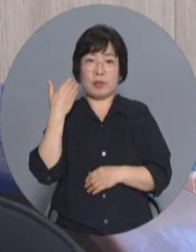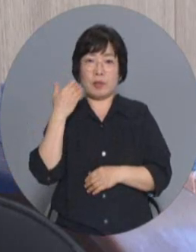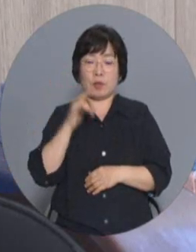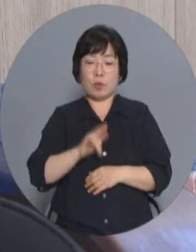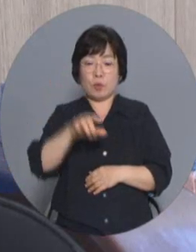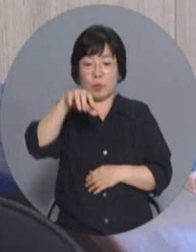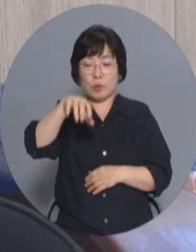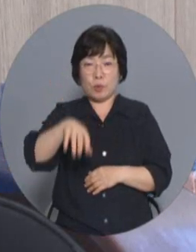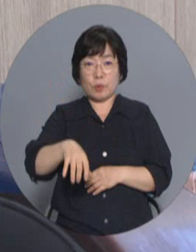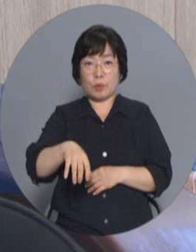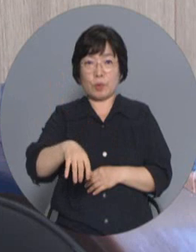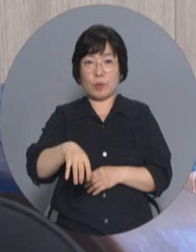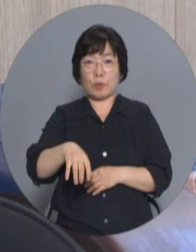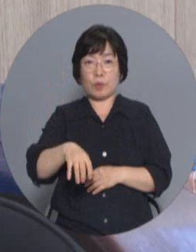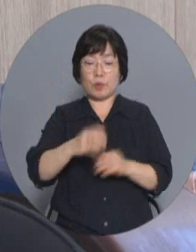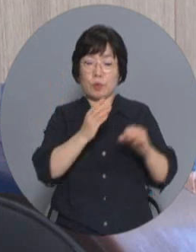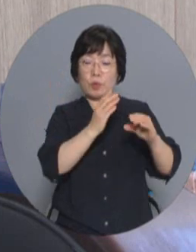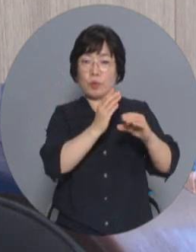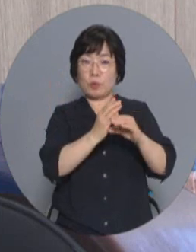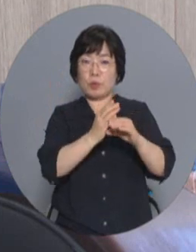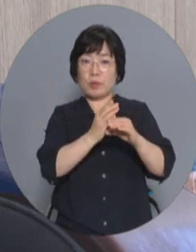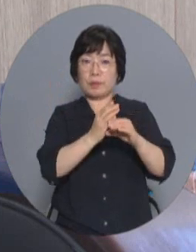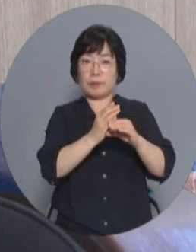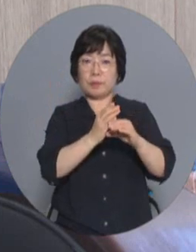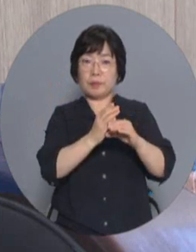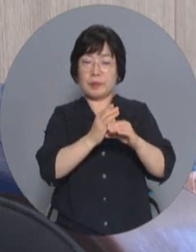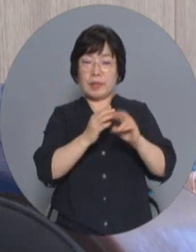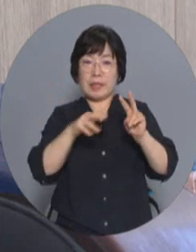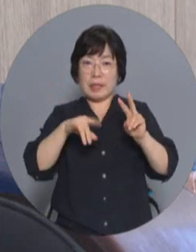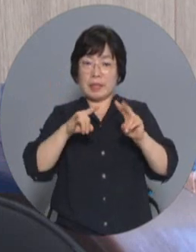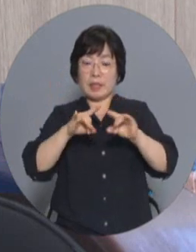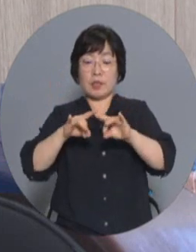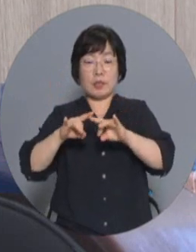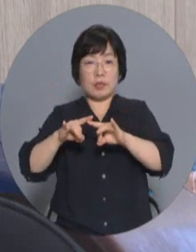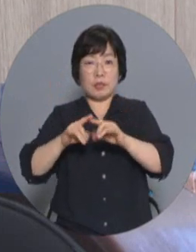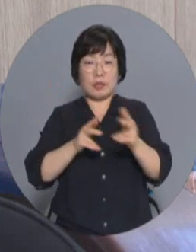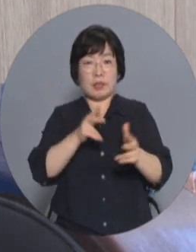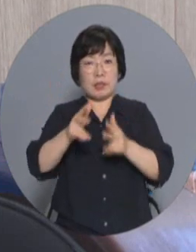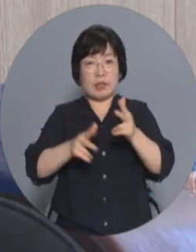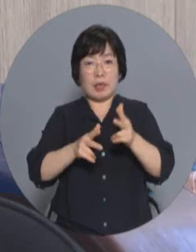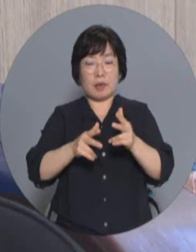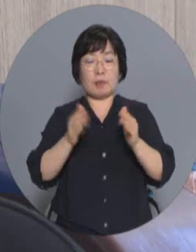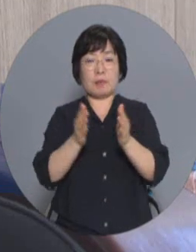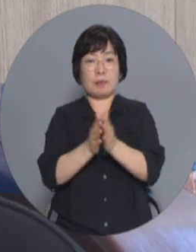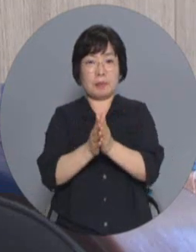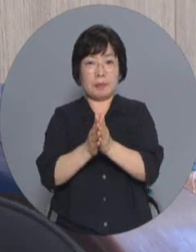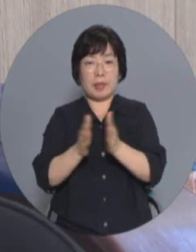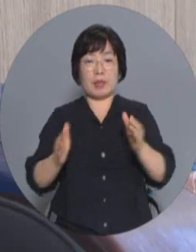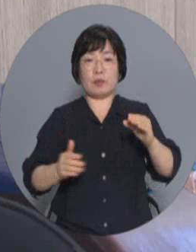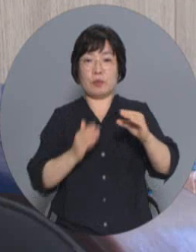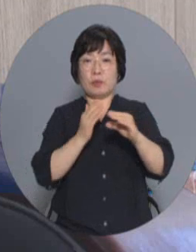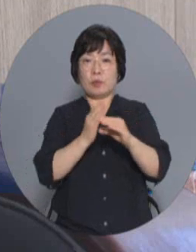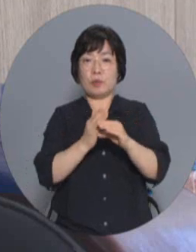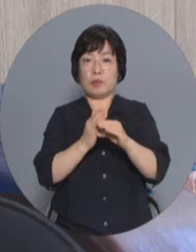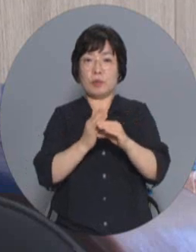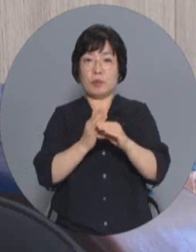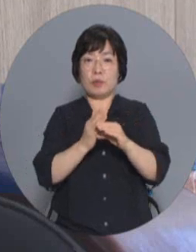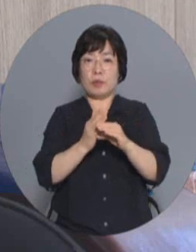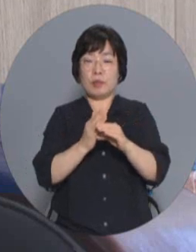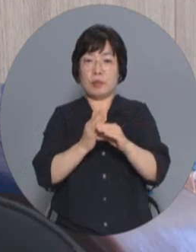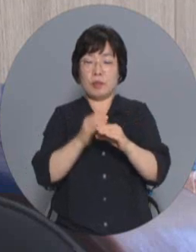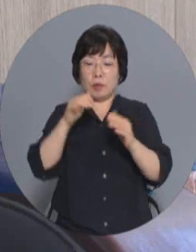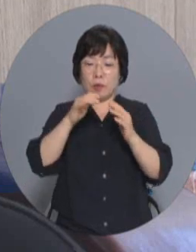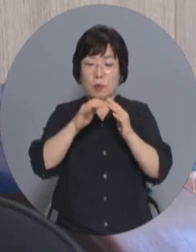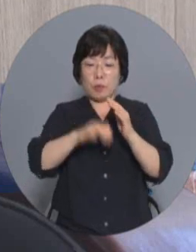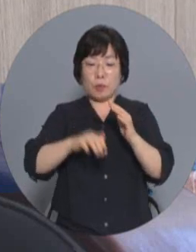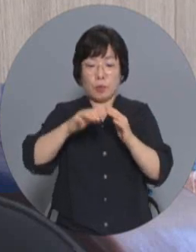율촌 산단을 중심으로 해서 그 2차 전지 사업을 공격적으로 하고 있습니다. 그런데 이제 거기